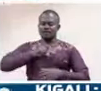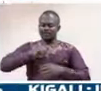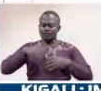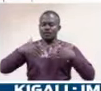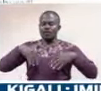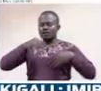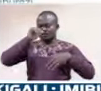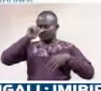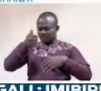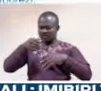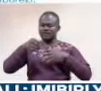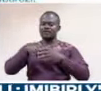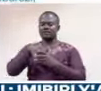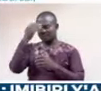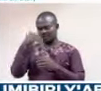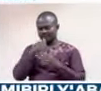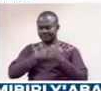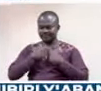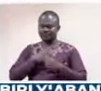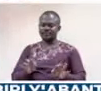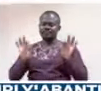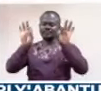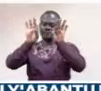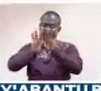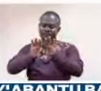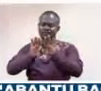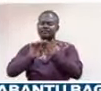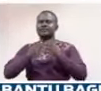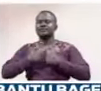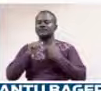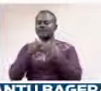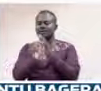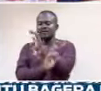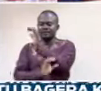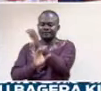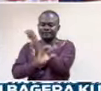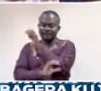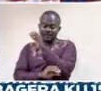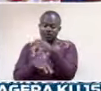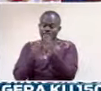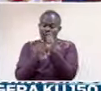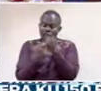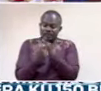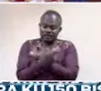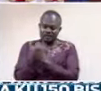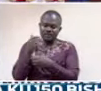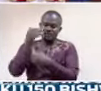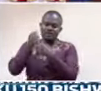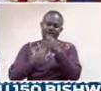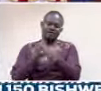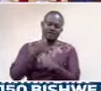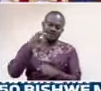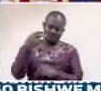y'u Rwanda. Ni agaciro gakomeye ku Banyarwanda bose no ku gihugu. Kuba ugizwe Karidinali nyuma y'imyaka